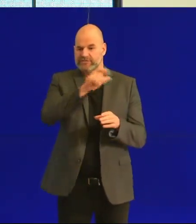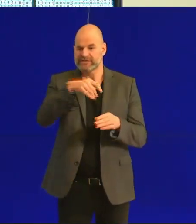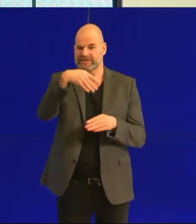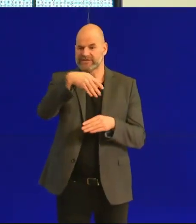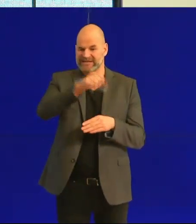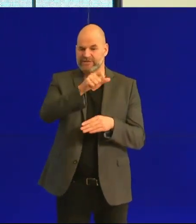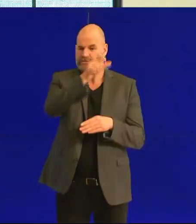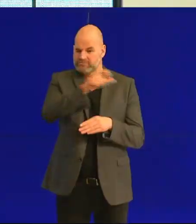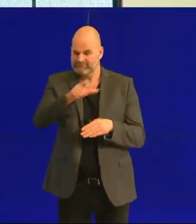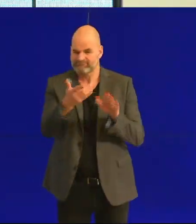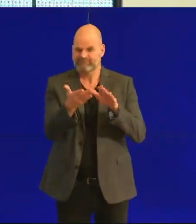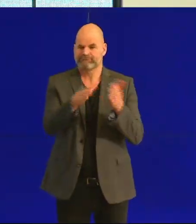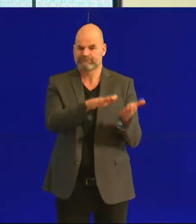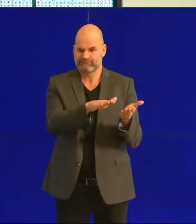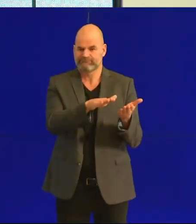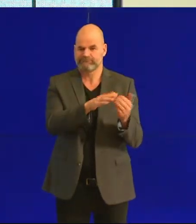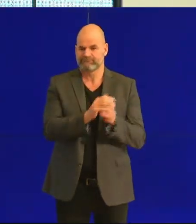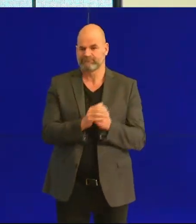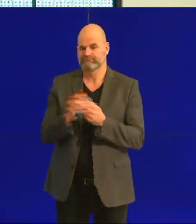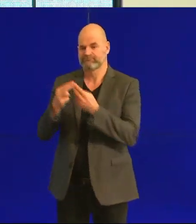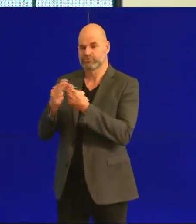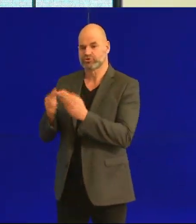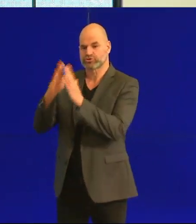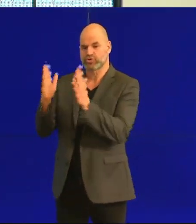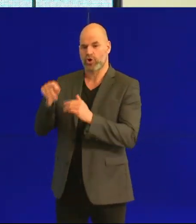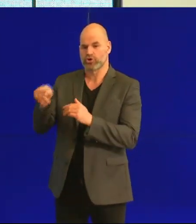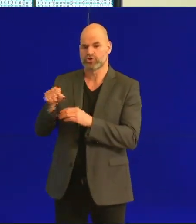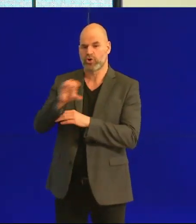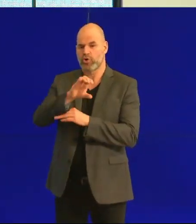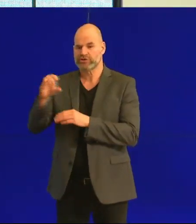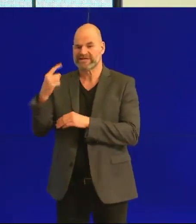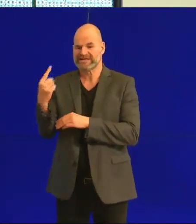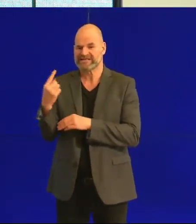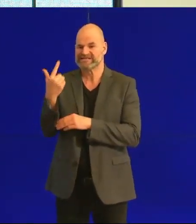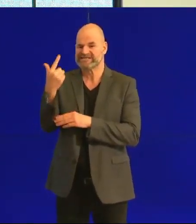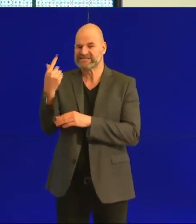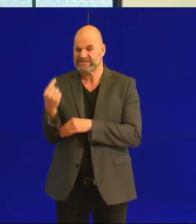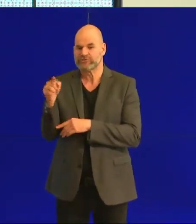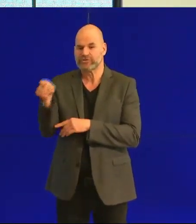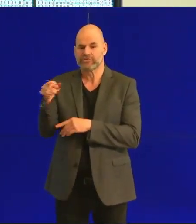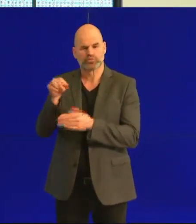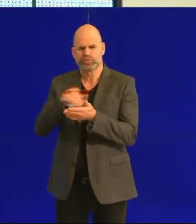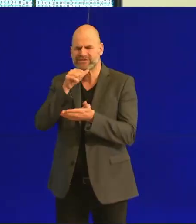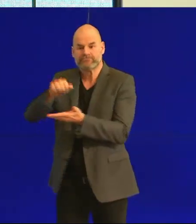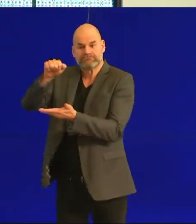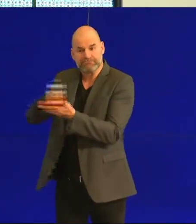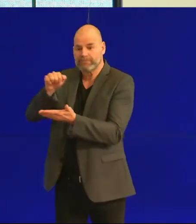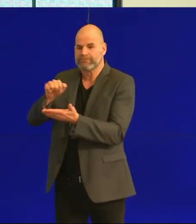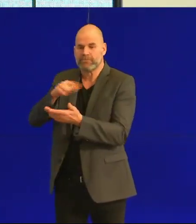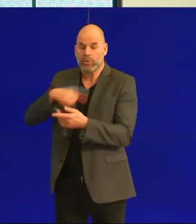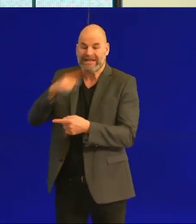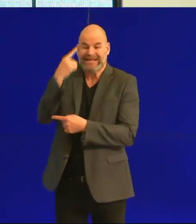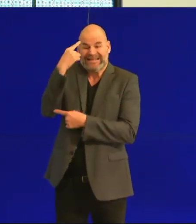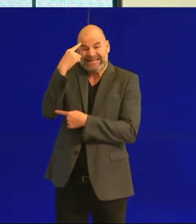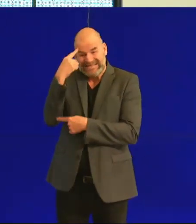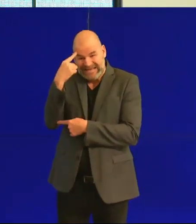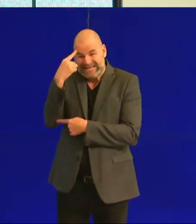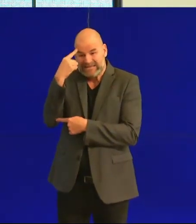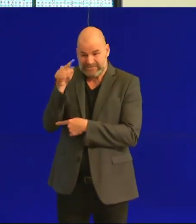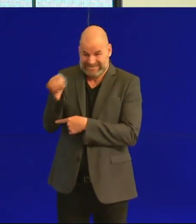vers moudre aux relais des gones se recentre et c'est bensen en forme performante et d'autres chronos